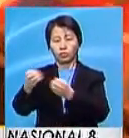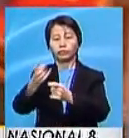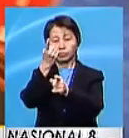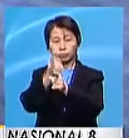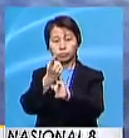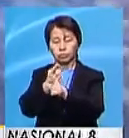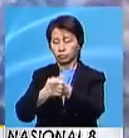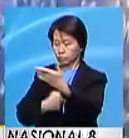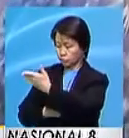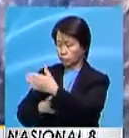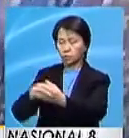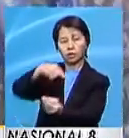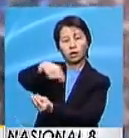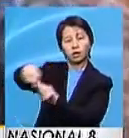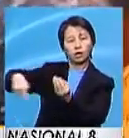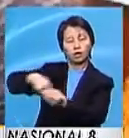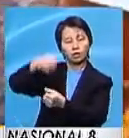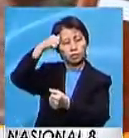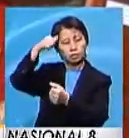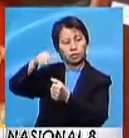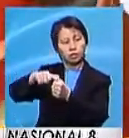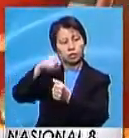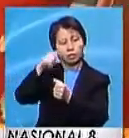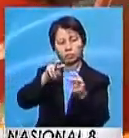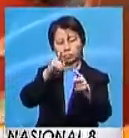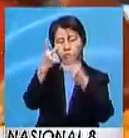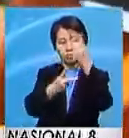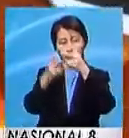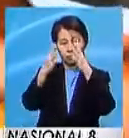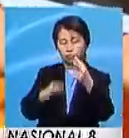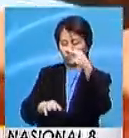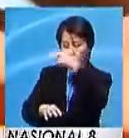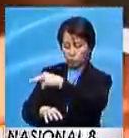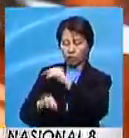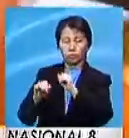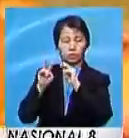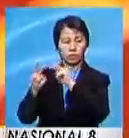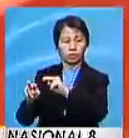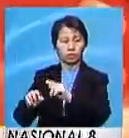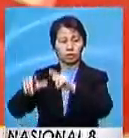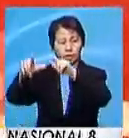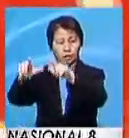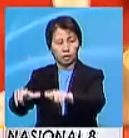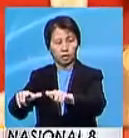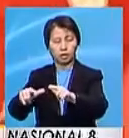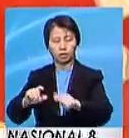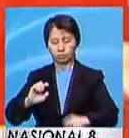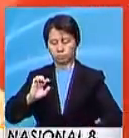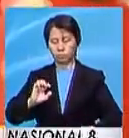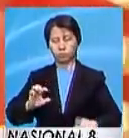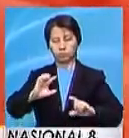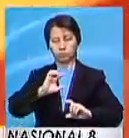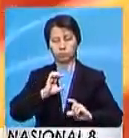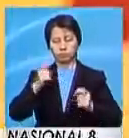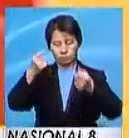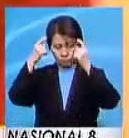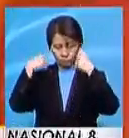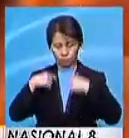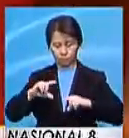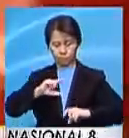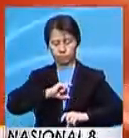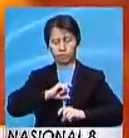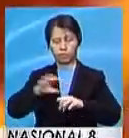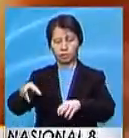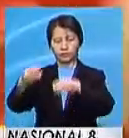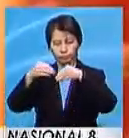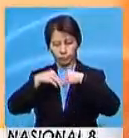tetapi suasananya dibawa ke memorial ini untuk tatapan para pengunjung. Dan di sini dapat kita saksikan diletakkan antara pingat-pingat yang pernah diterima